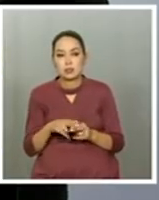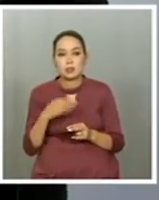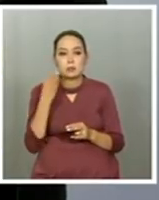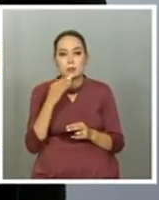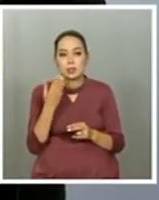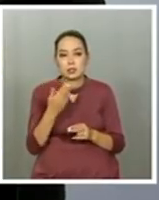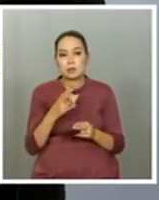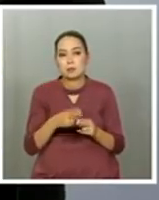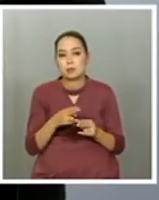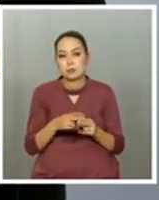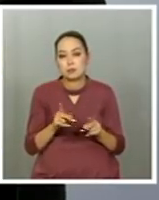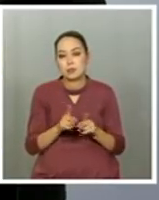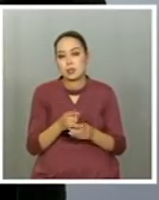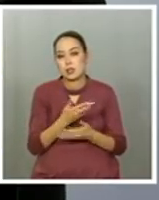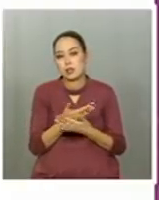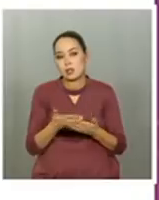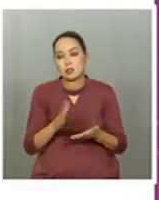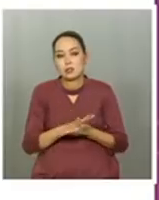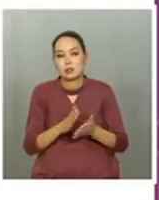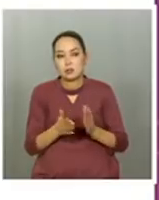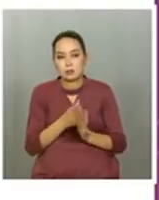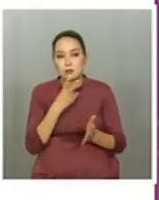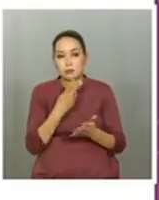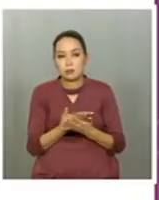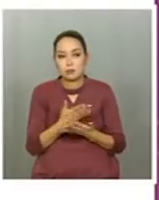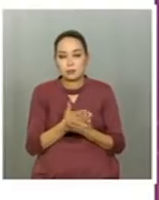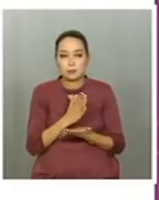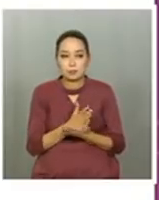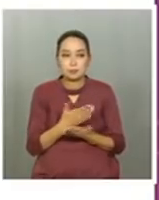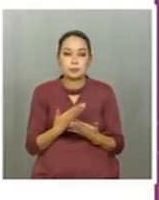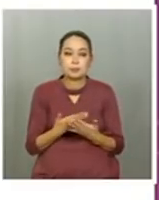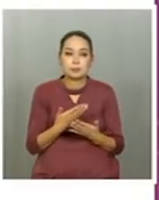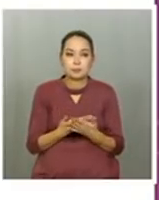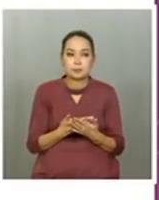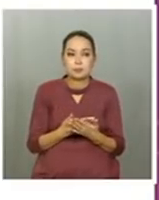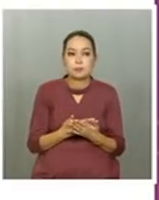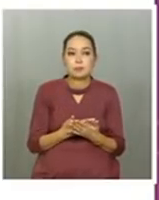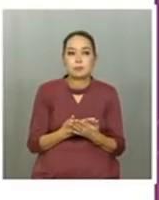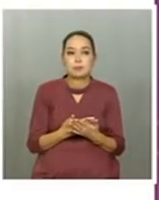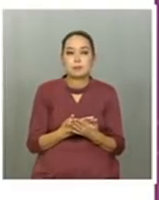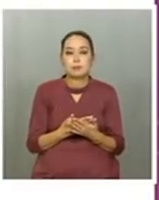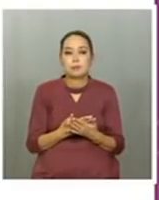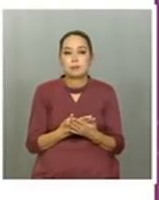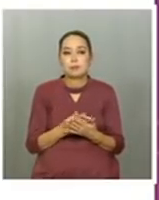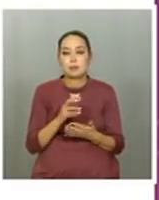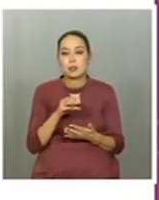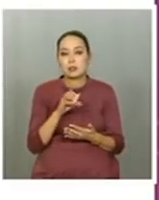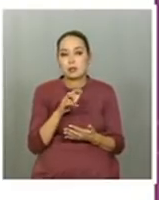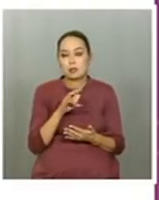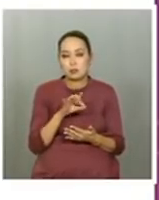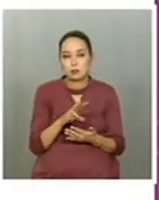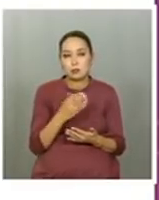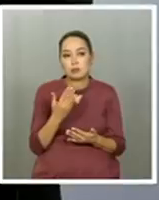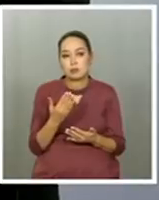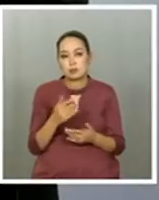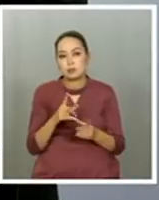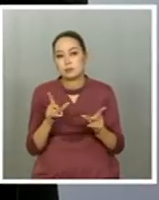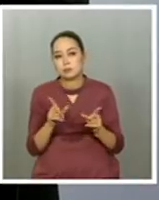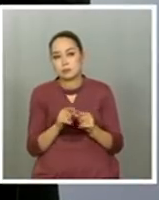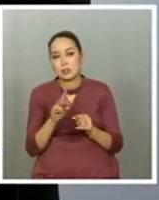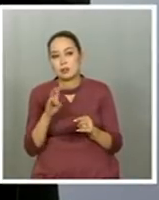металдармен әртүрлі жағдайда әрекеттеседі. Мысалы, метанол, белсенді метал натримен әрекеттескен